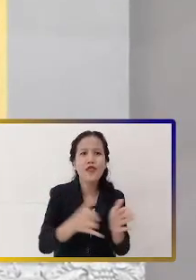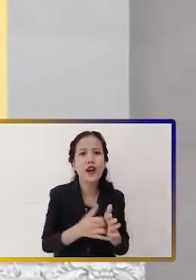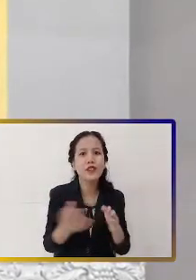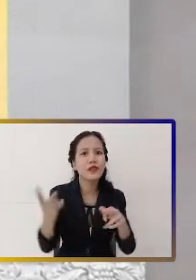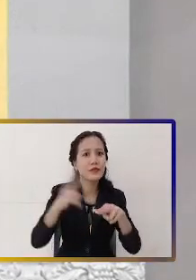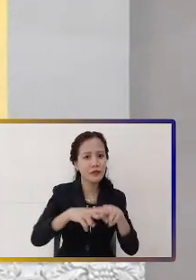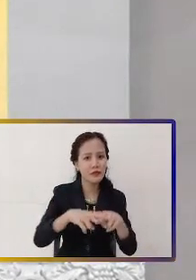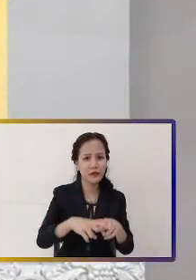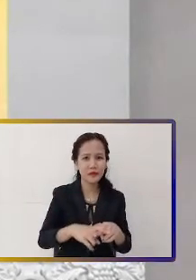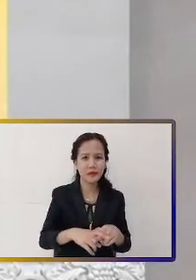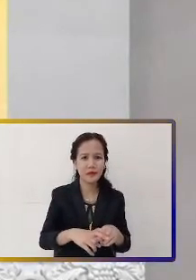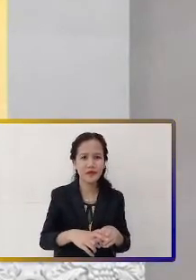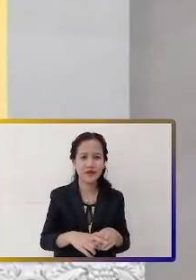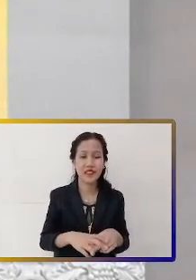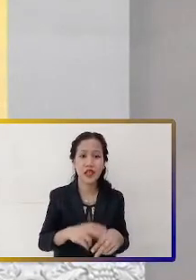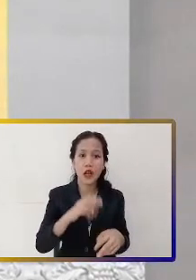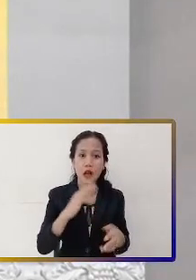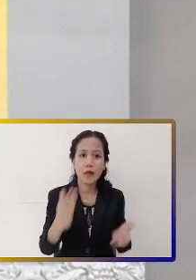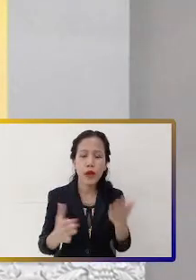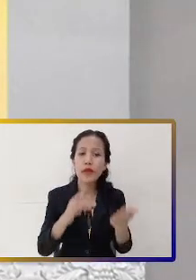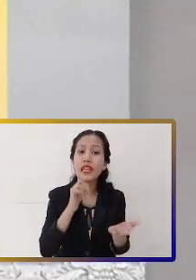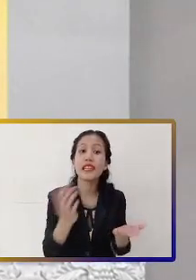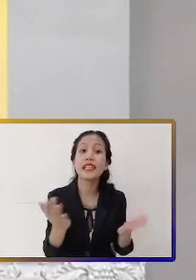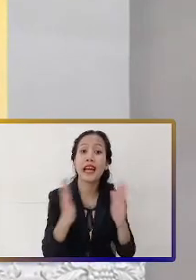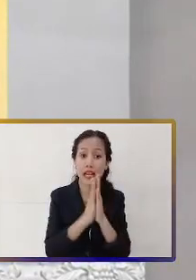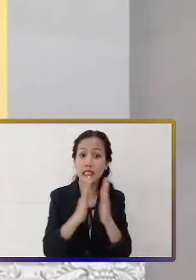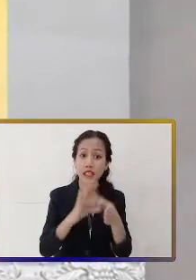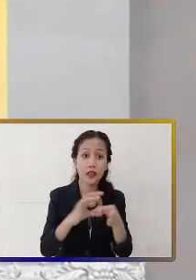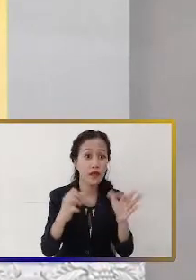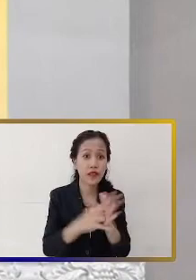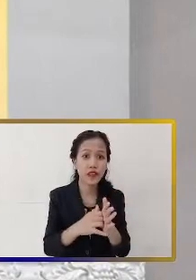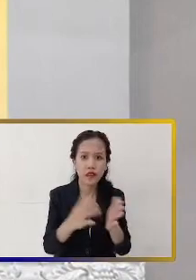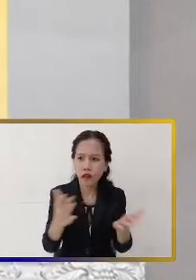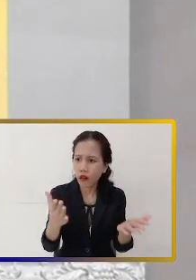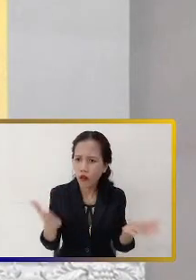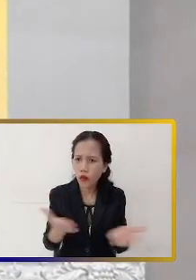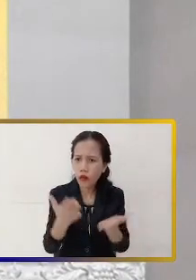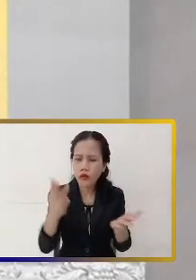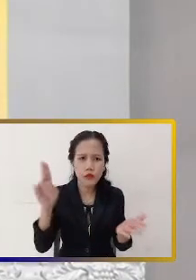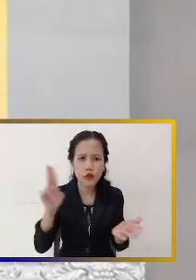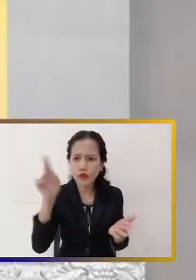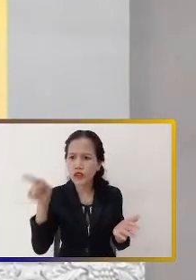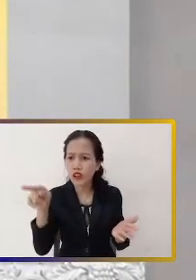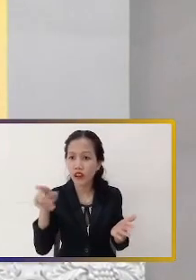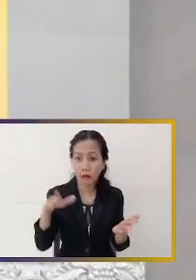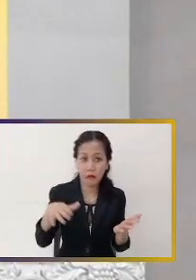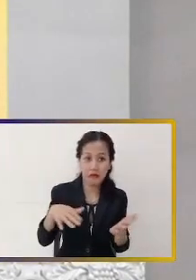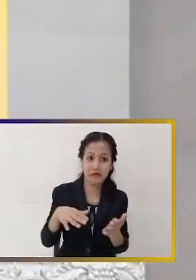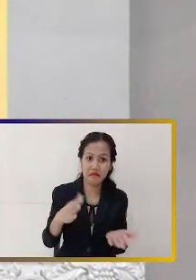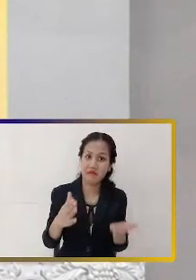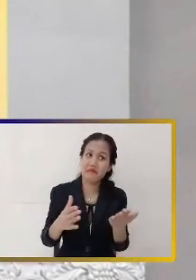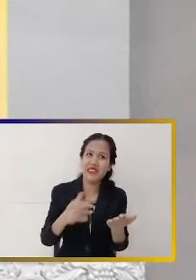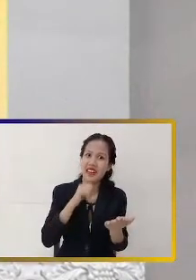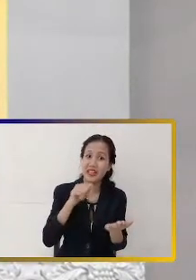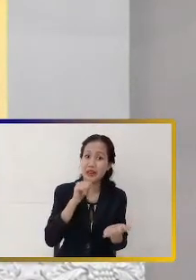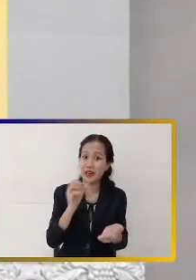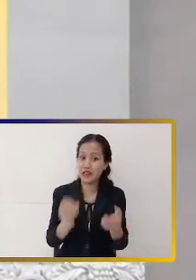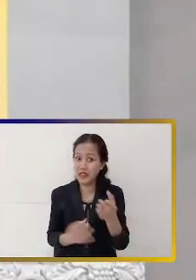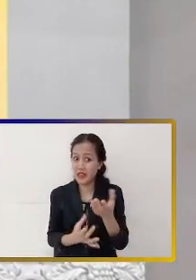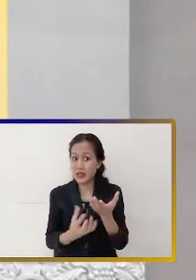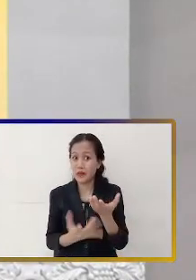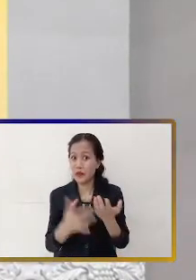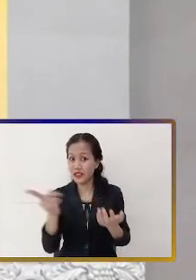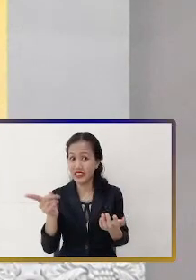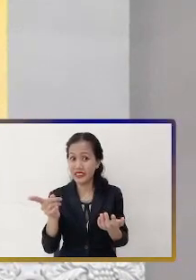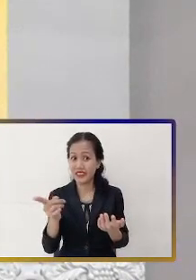Hindi ka naman humingi ng ganyan, pero binigyan ka ng Panginoon. Panginoon, saan ko gagamitin to? Ay, alam nga namang sunugin mo yan pag binigay. Ibinigay na ng Panginoon, ay alam